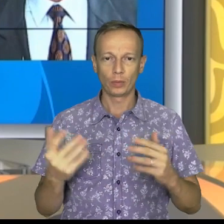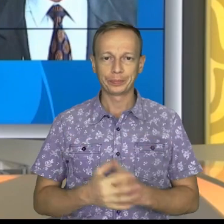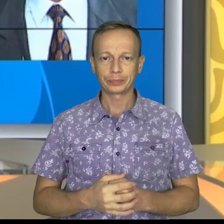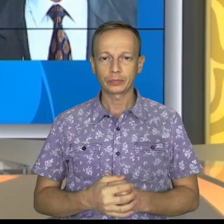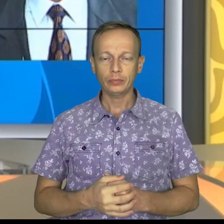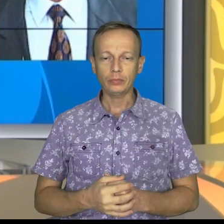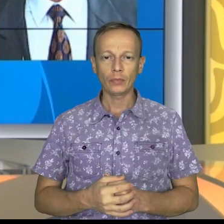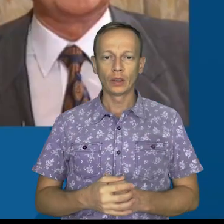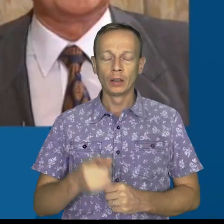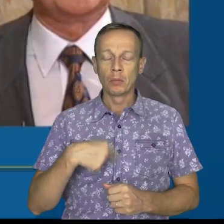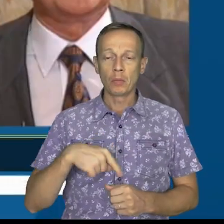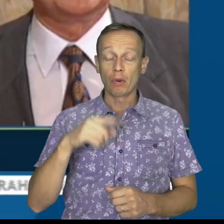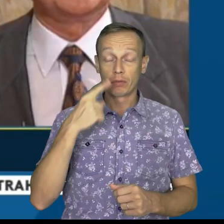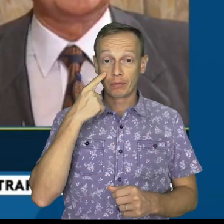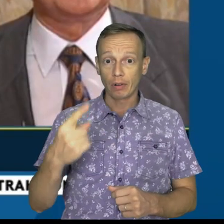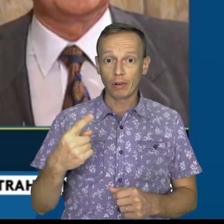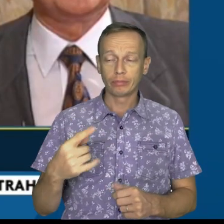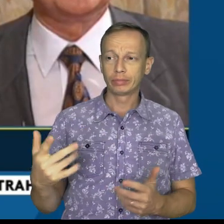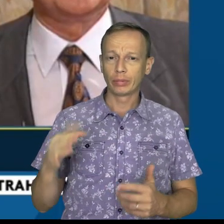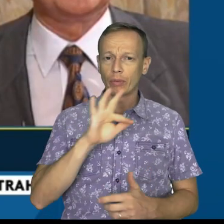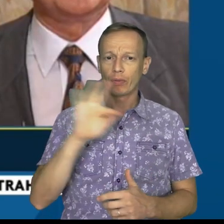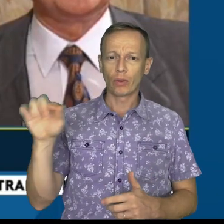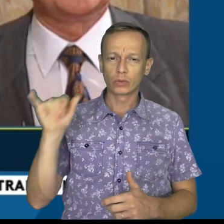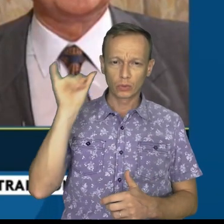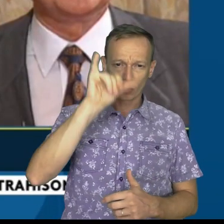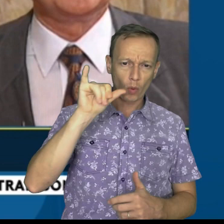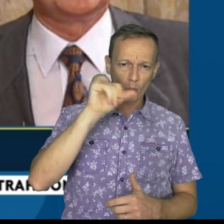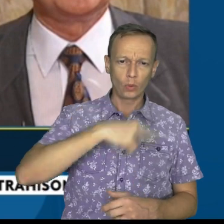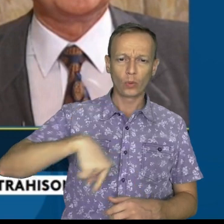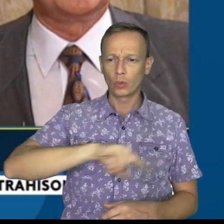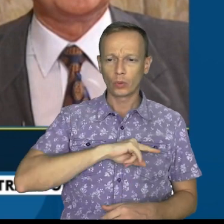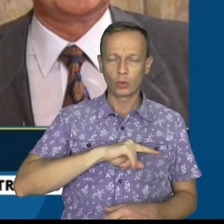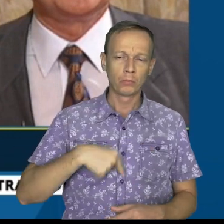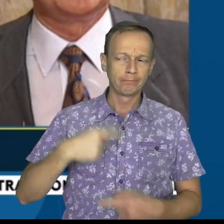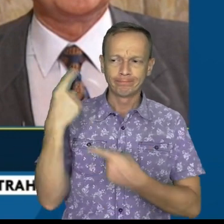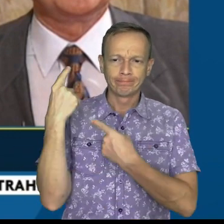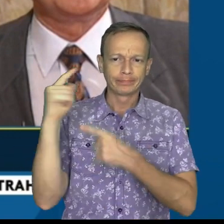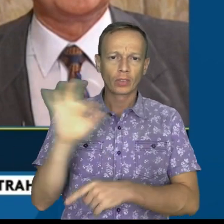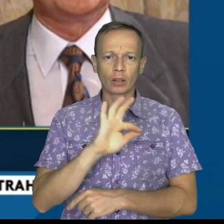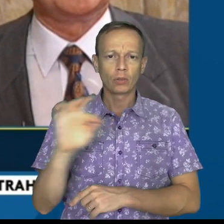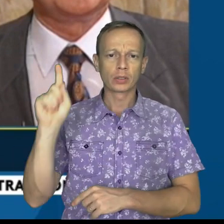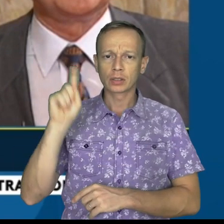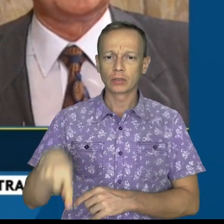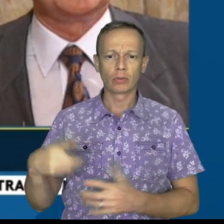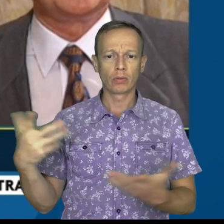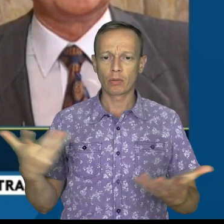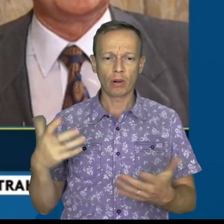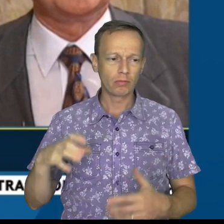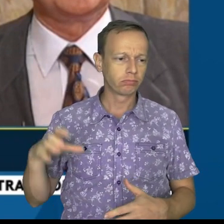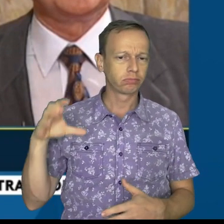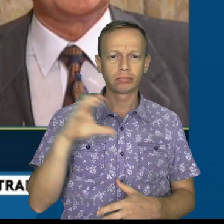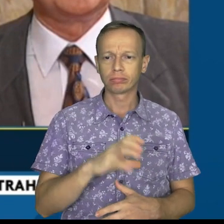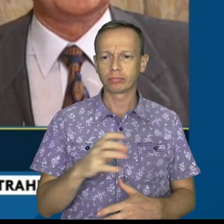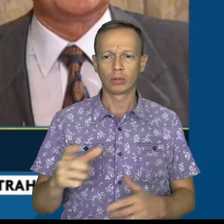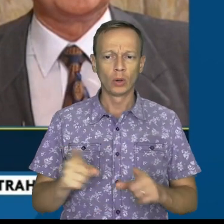Je m'aperçois que nous avons été trompés par la France. Et je demande à la France